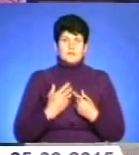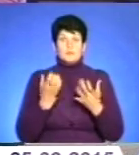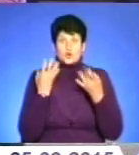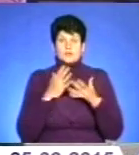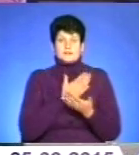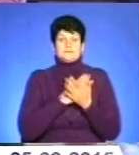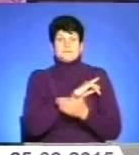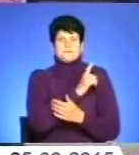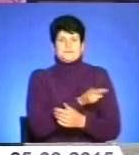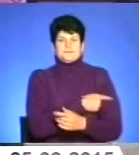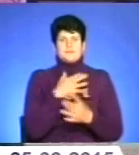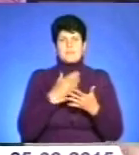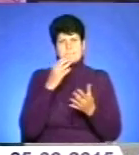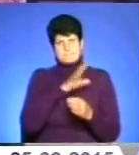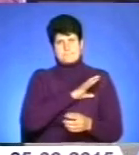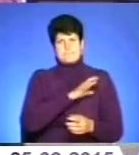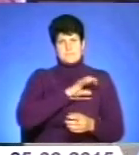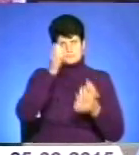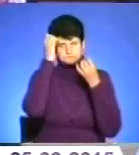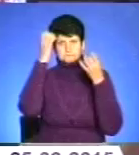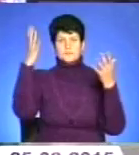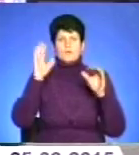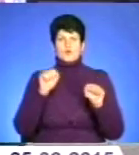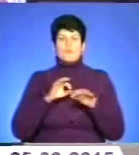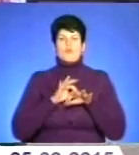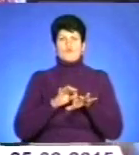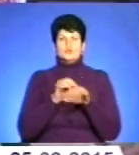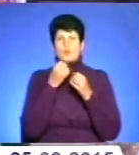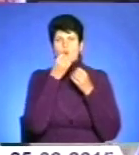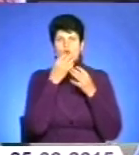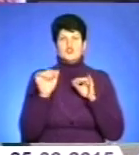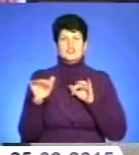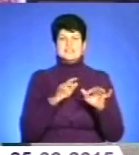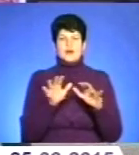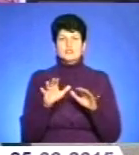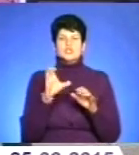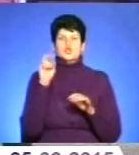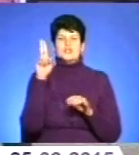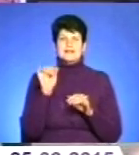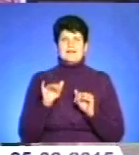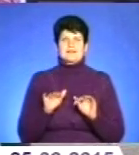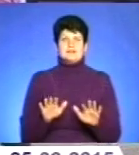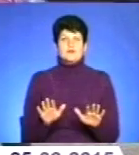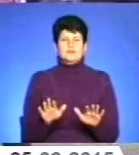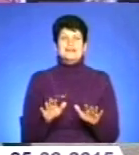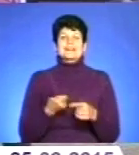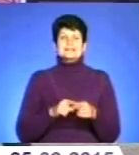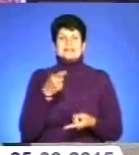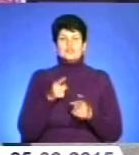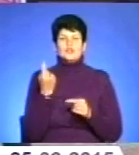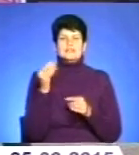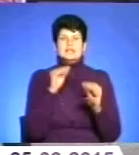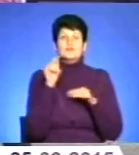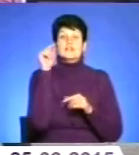має показати, що в нас є і багата культура, що ми дійсно можемо проводити і хороші такі заходи, і такі соціальні заходи. Тобто це дійсно одна складова